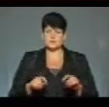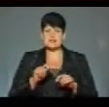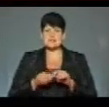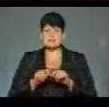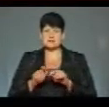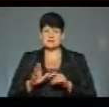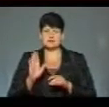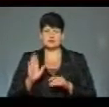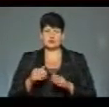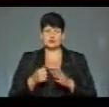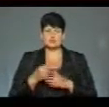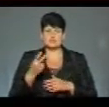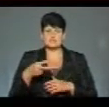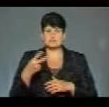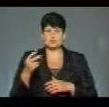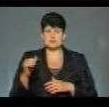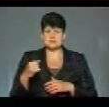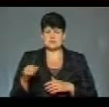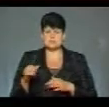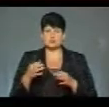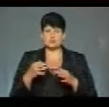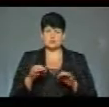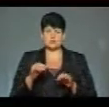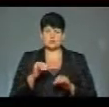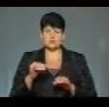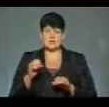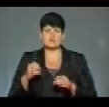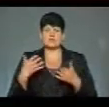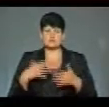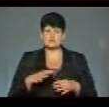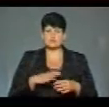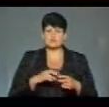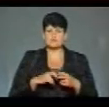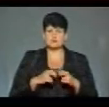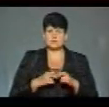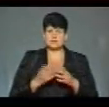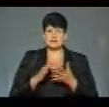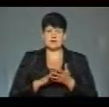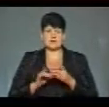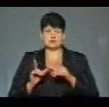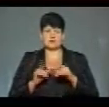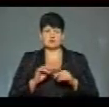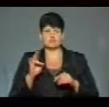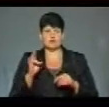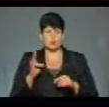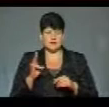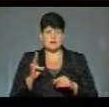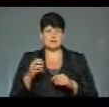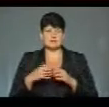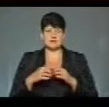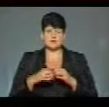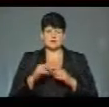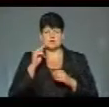буде тривати до 22 серпня. Доступно.ua вже побували в Івано-Франківську. Далі волонтери поїдуть до Миколаєва, Херсона, Чернігова,